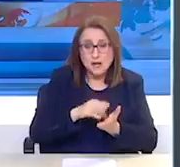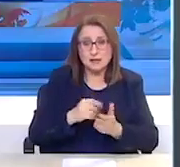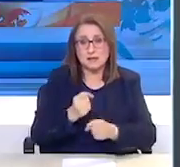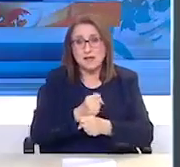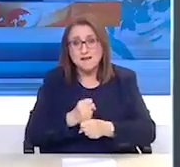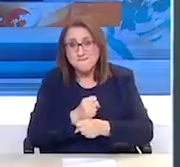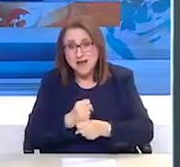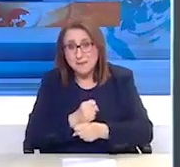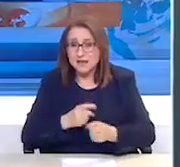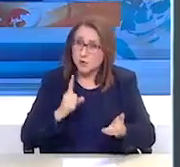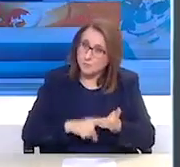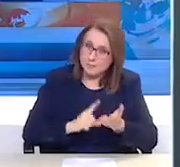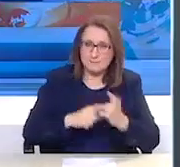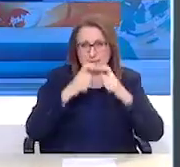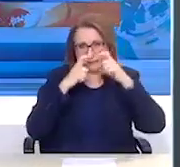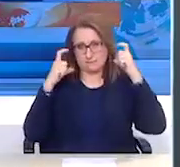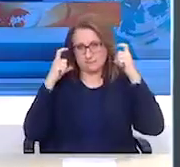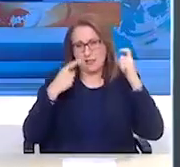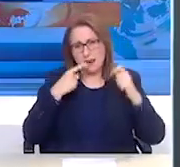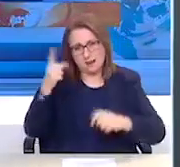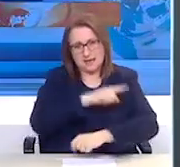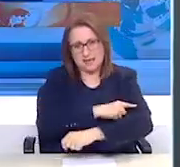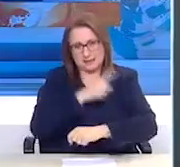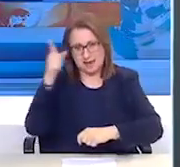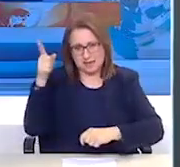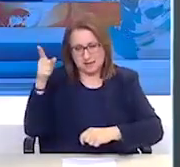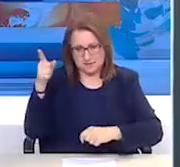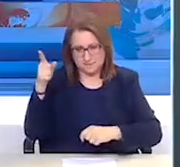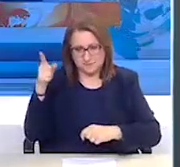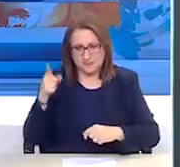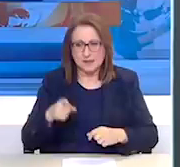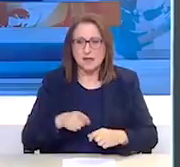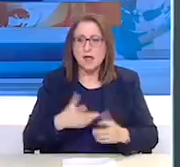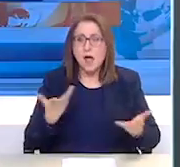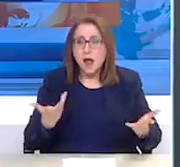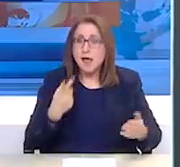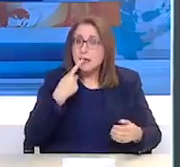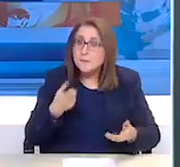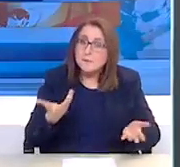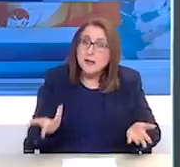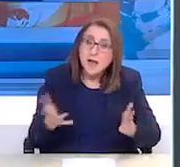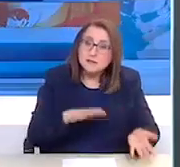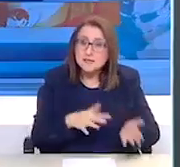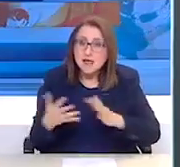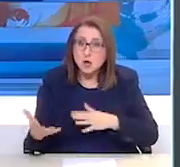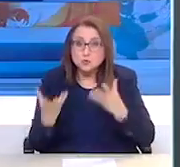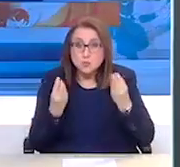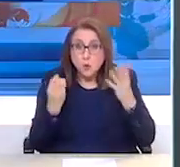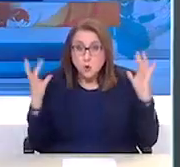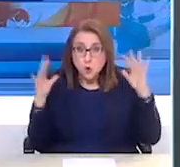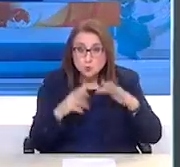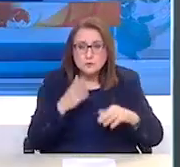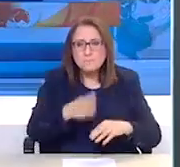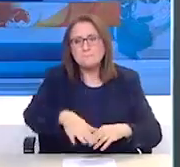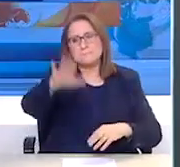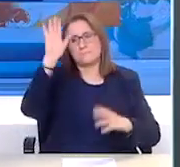φαρμακείο. Αυτό λένε οι φίλοι Αμερικανοί συνάδελφοι. Βέβαια, τη στενή επαφή έχουμε πει να την αποφεύγουμε ούτως ή άλλως. Και